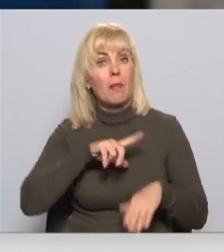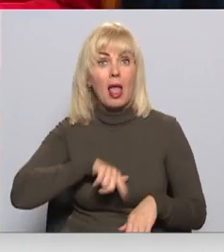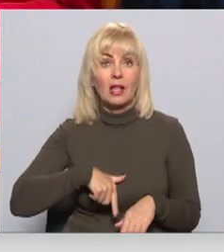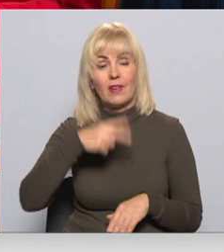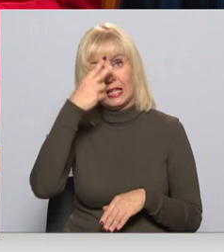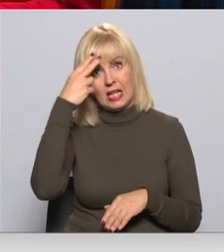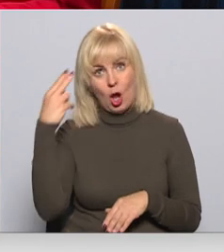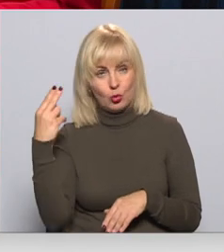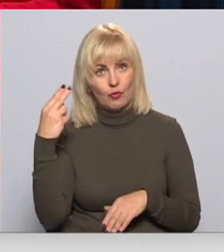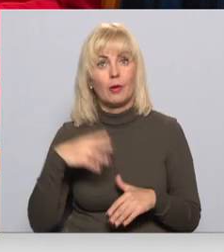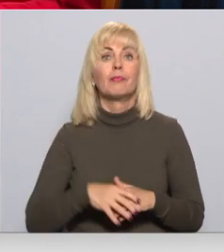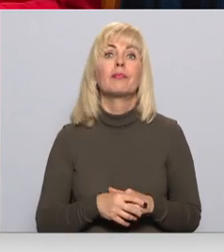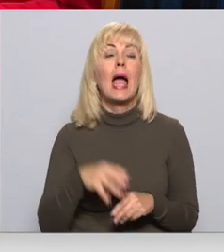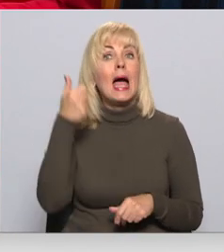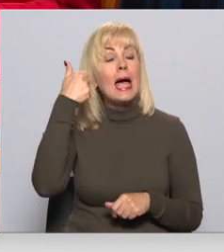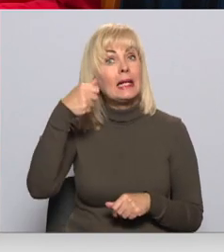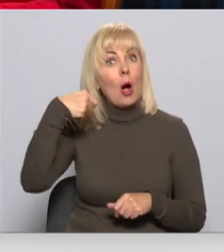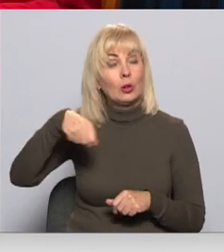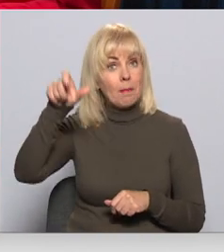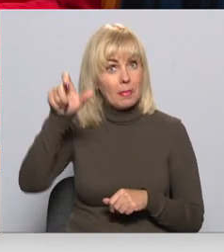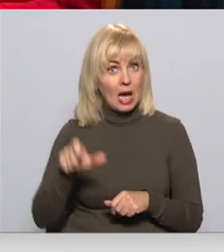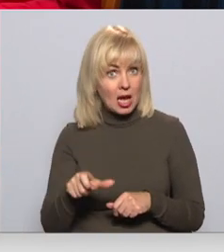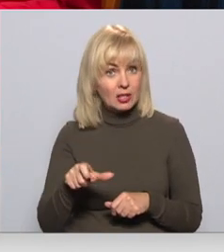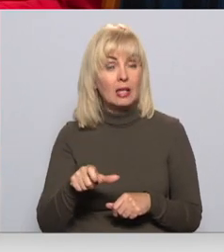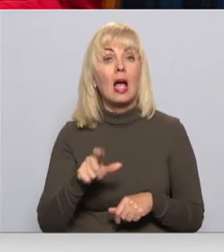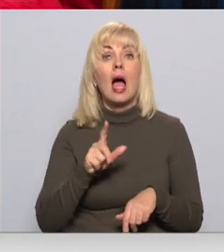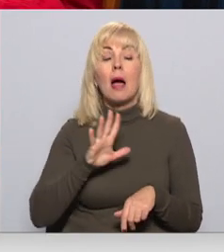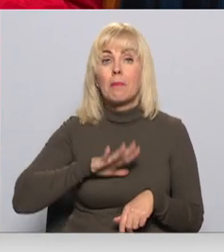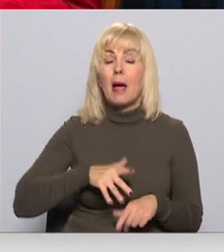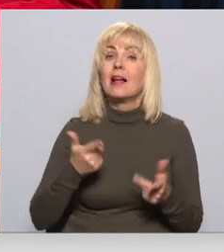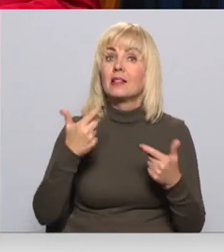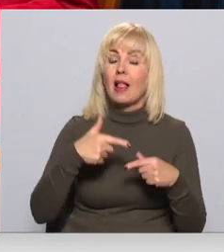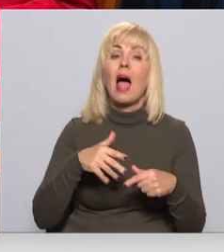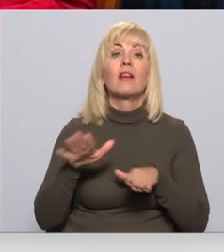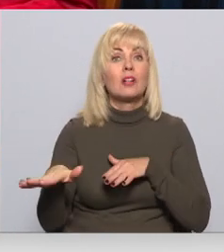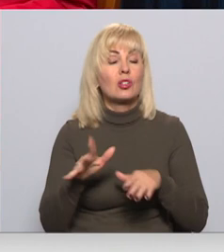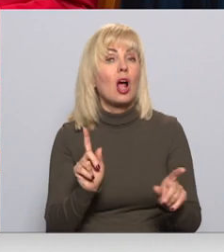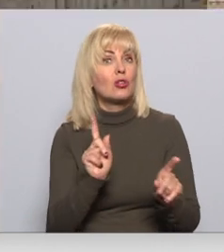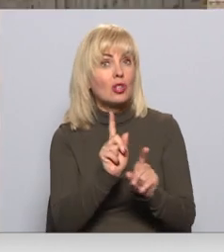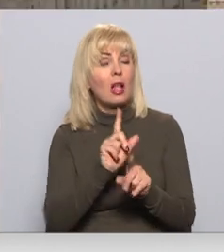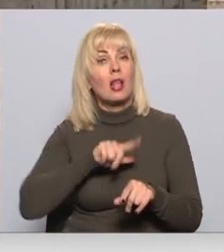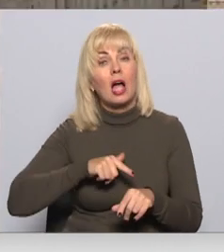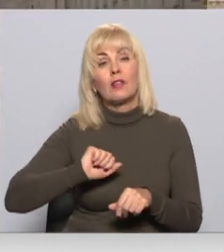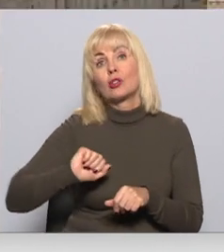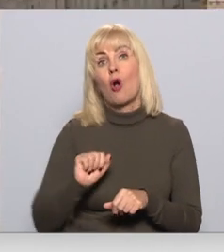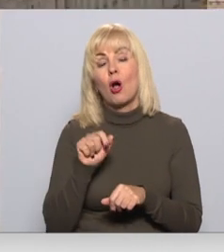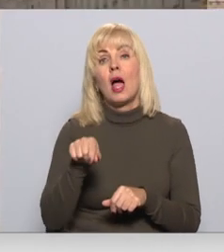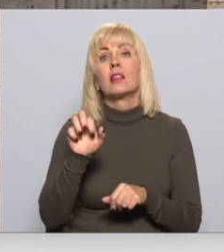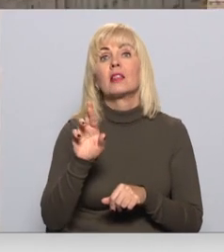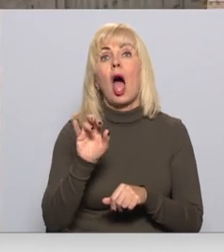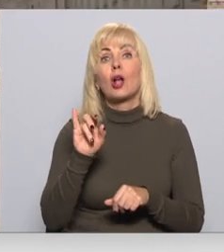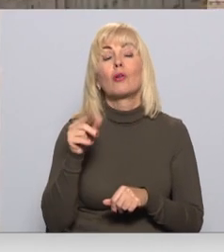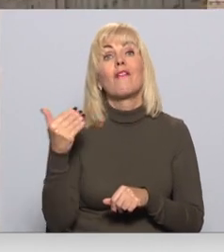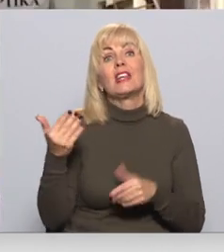Lietuvu. Igaunijas prezidents atzina, ka pēc laika varētu sarīkot tikšanos ar Latvijas kolēģi Tartu, kas ir Alara